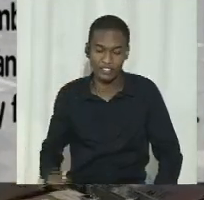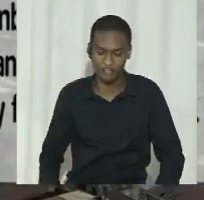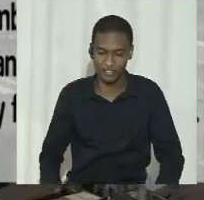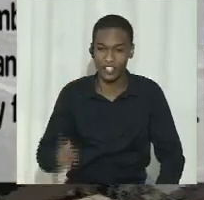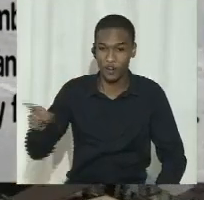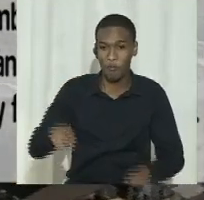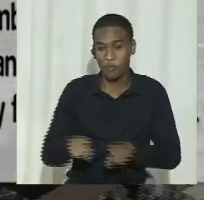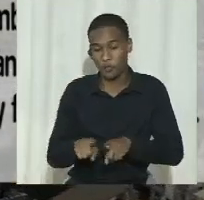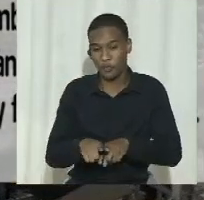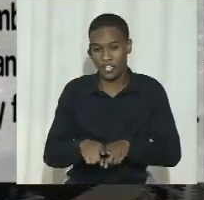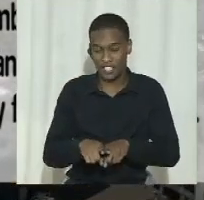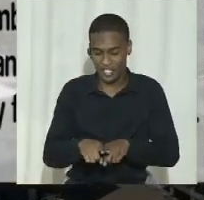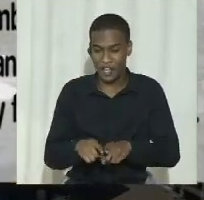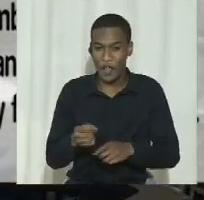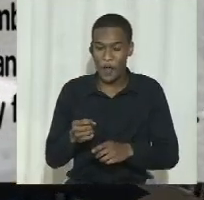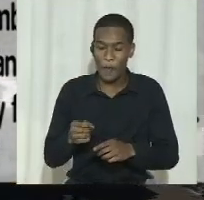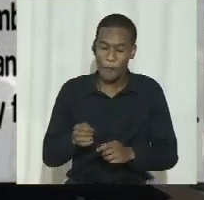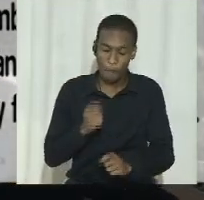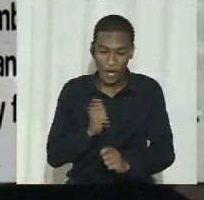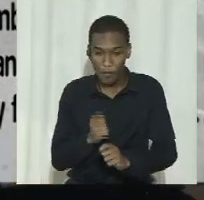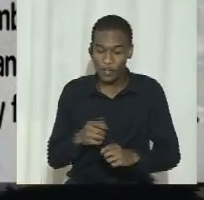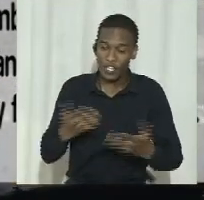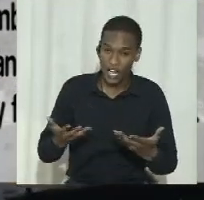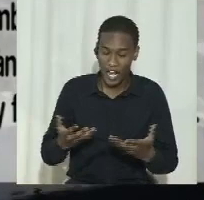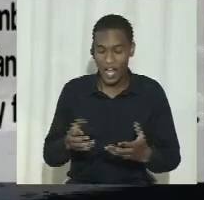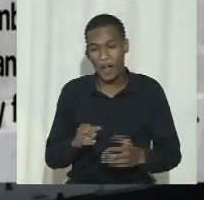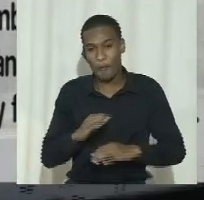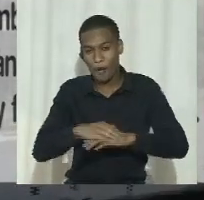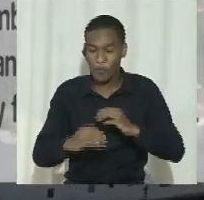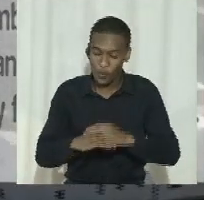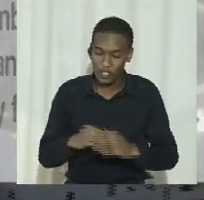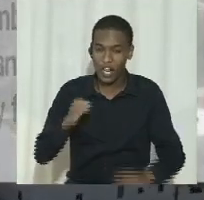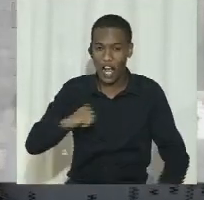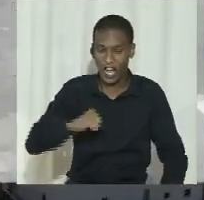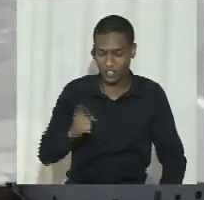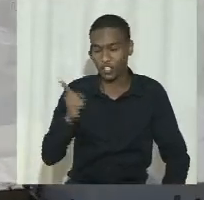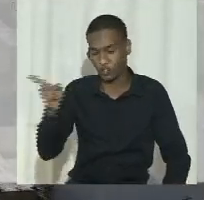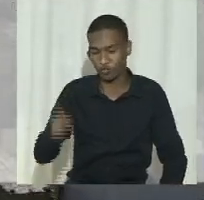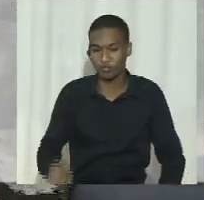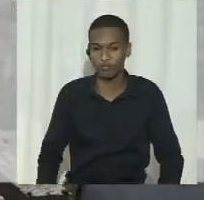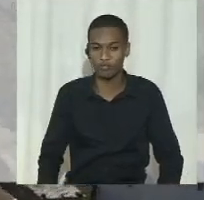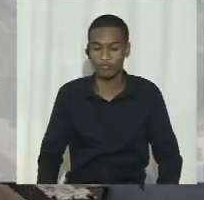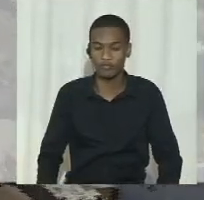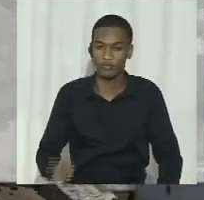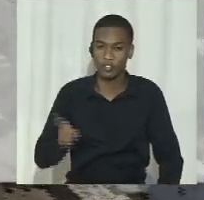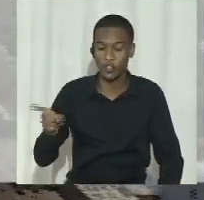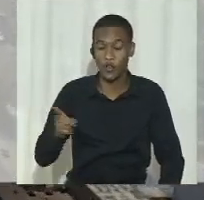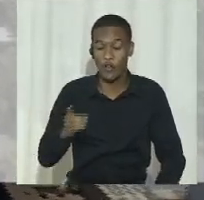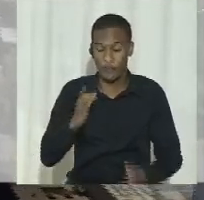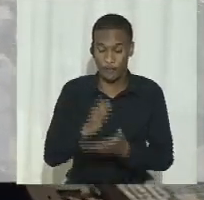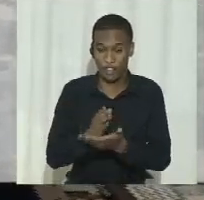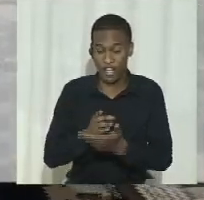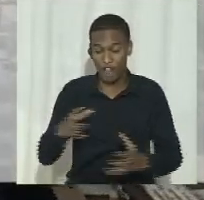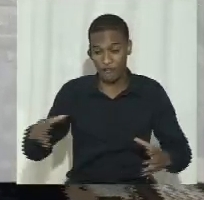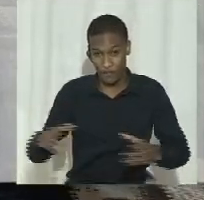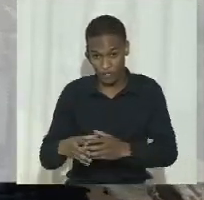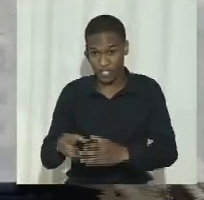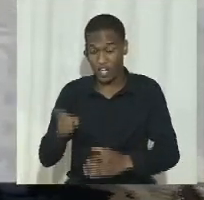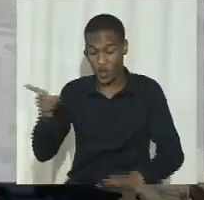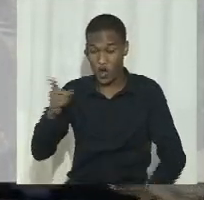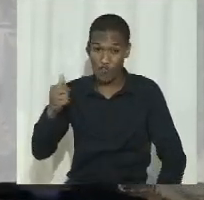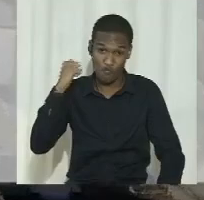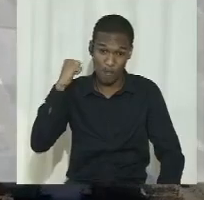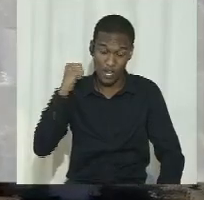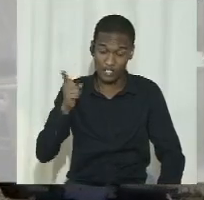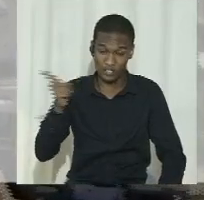mpamokatra sy mpisehatra amin'ilay asa no hisy ny fifampirarahana ary notapanana andritra ity filankevitry ny ministra ity ihany